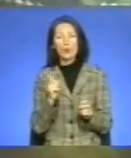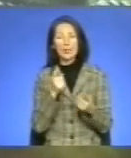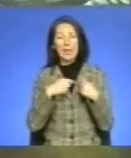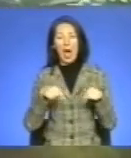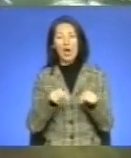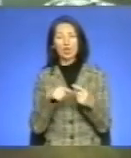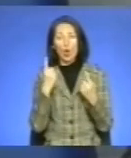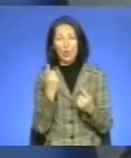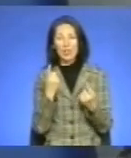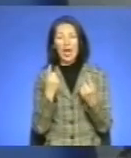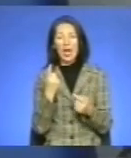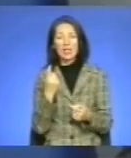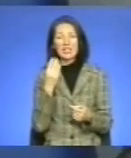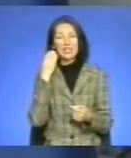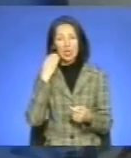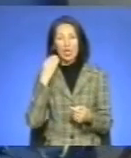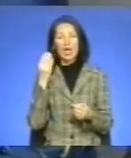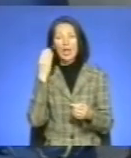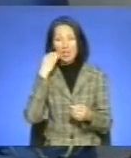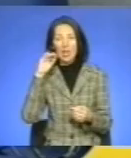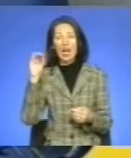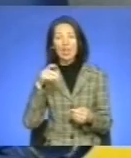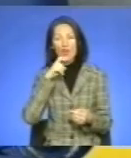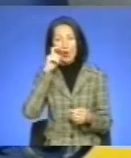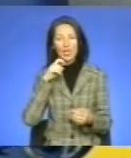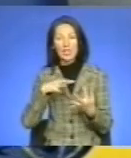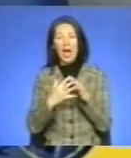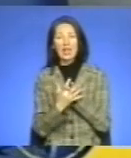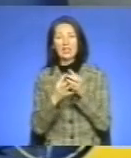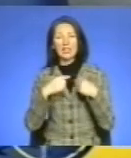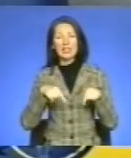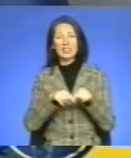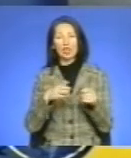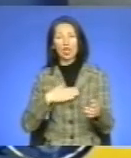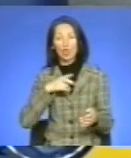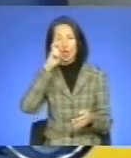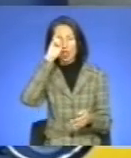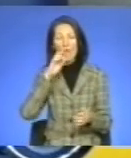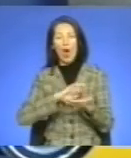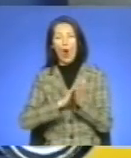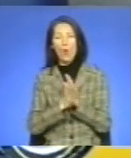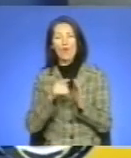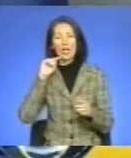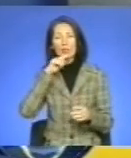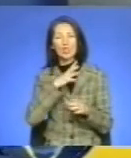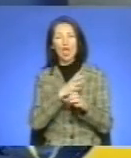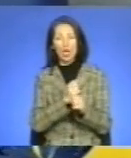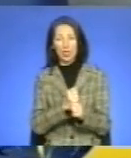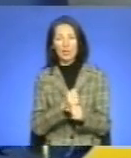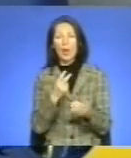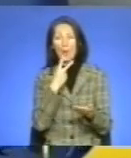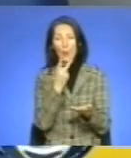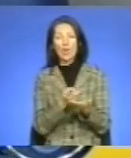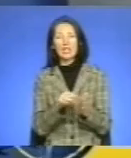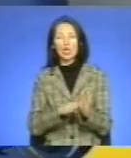найуспішніших в Україні. Аграрний сектор нашої держави в умовах економічної кризи вкотре демонструє зростання